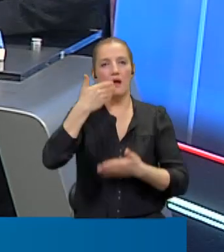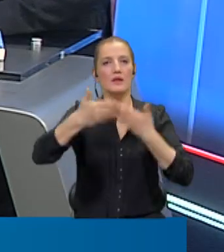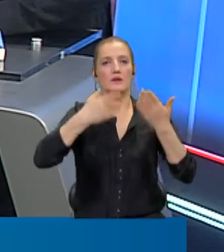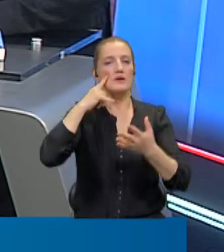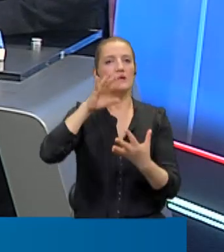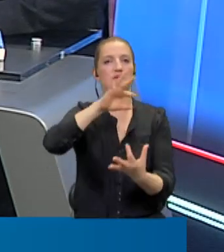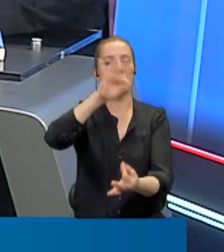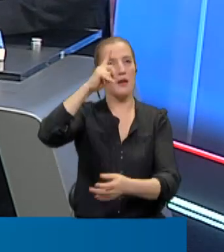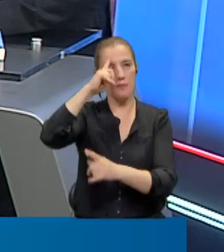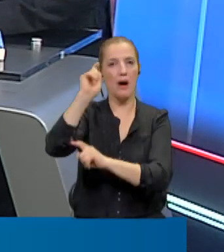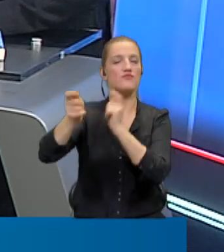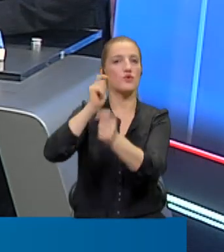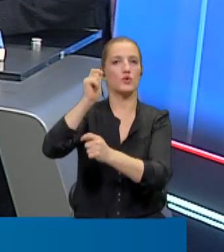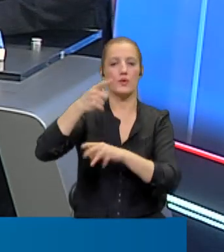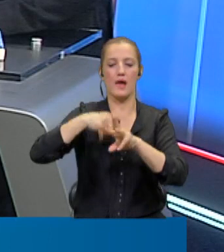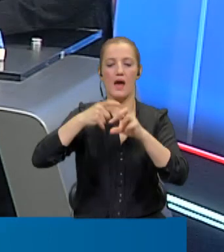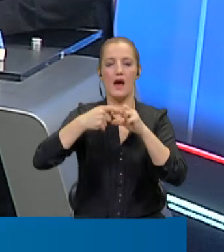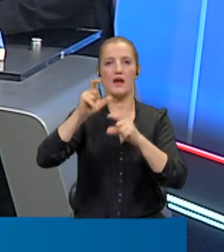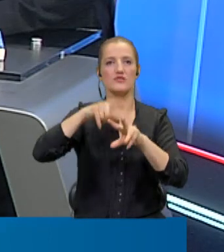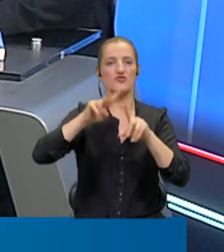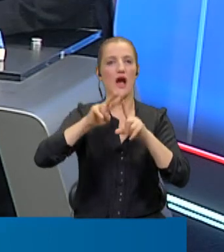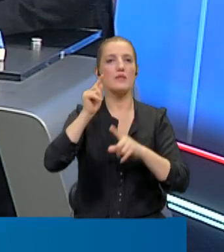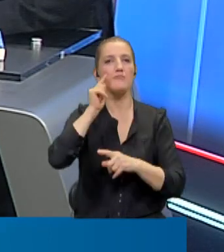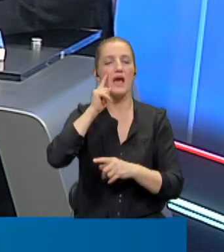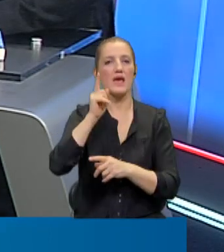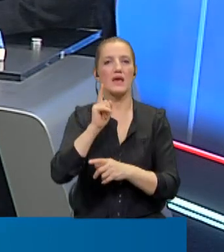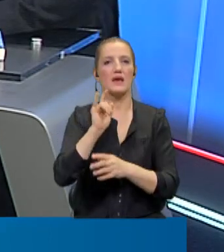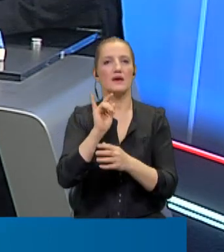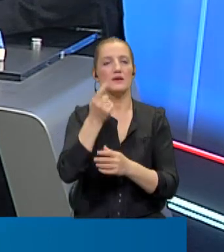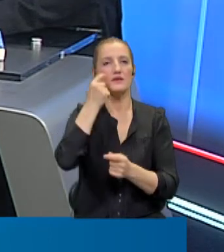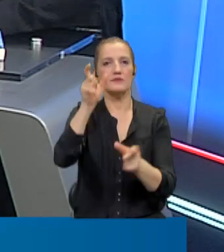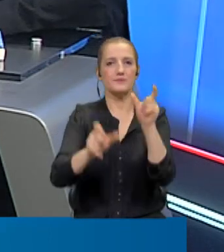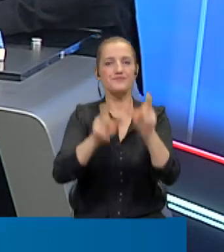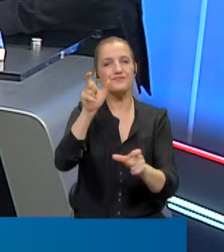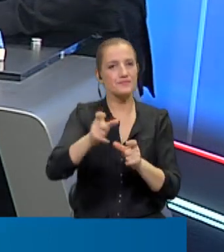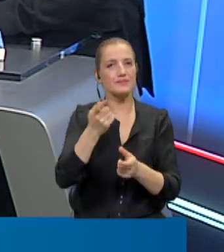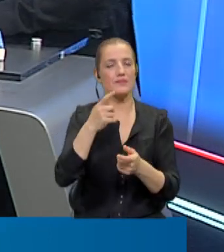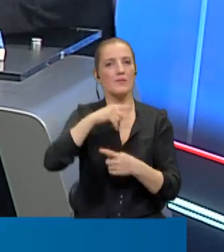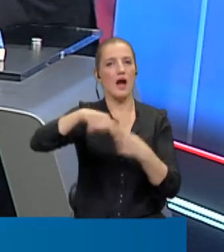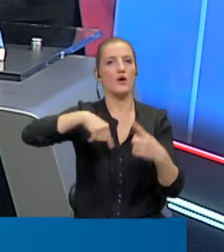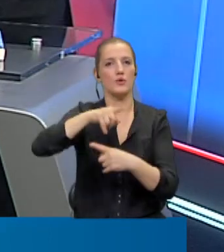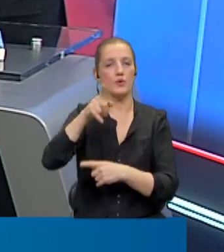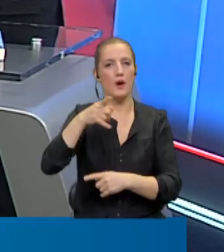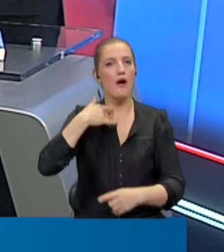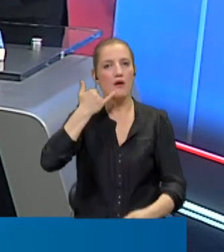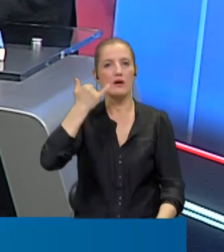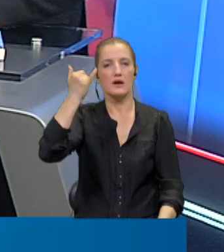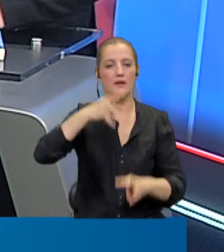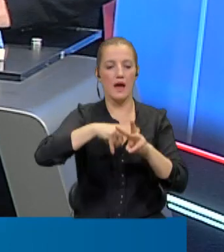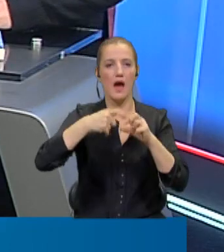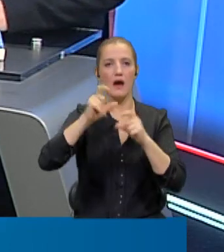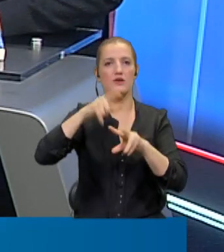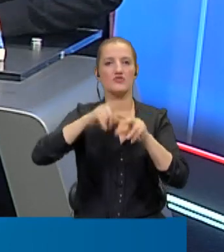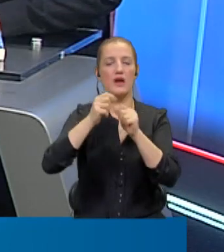dedim ki insanla bu başvurun Ercan Bey eleman arıyormuş sizde başvurun Saddam olmuş iş bulun Baba Sonra aradım ben